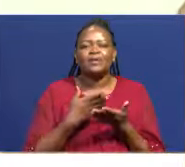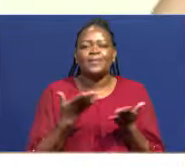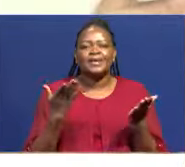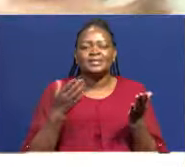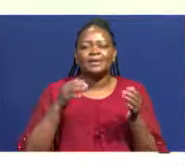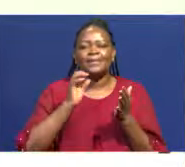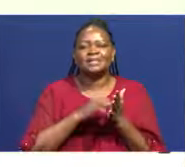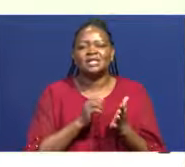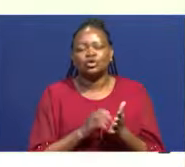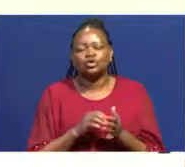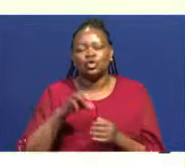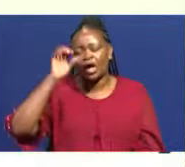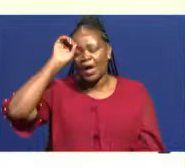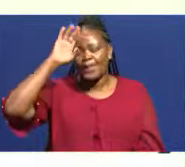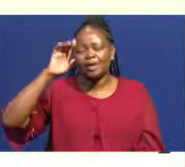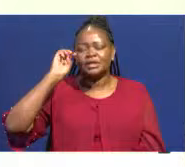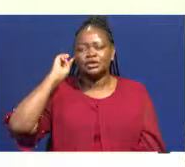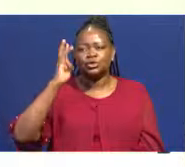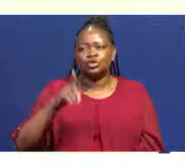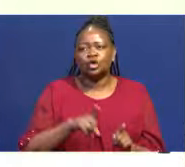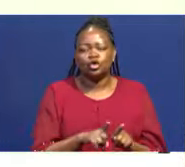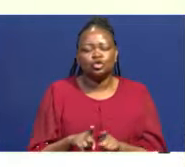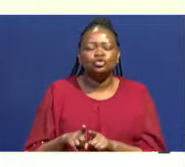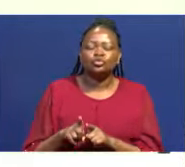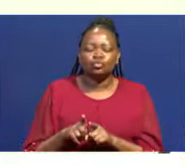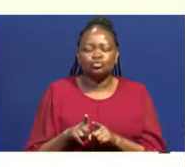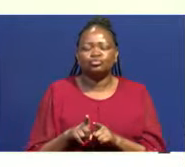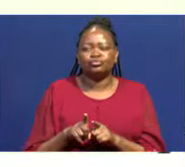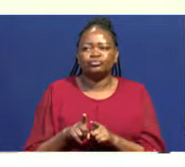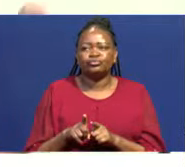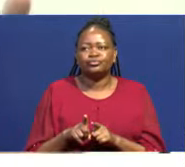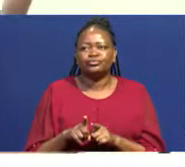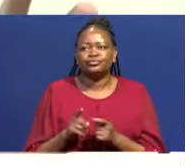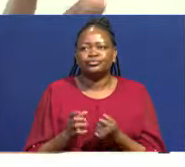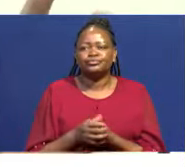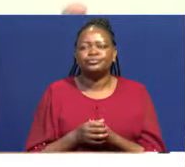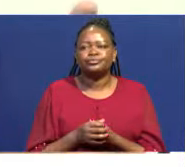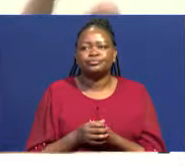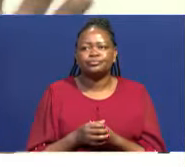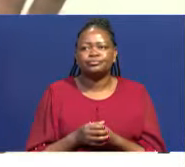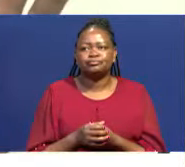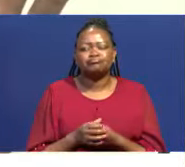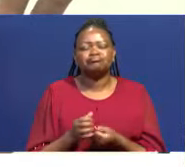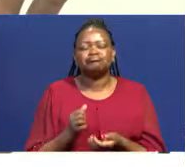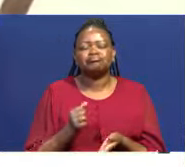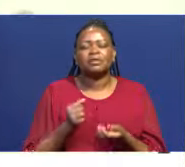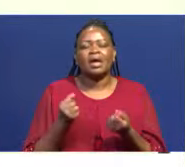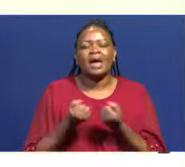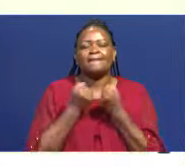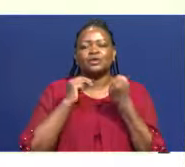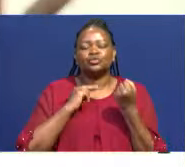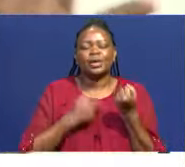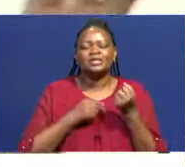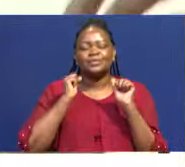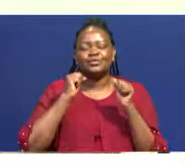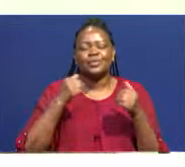probably in Machakos or in Kiambu, it will also catch up with us. So is there a way we can have